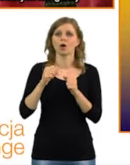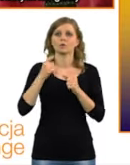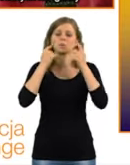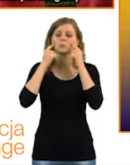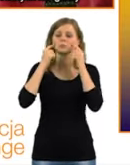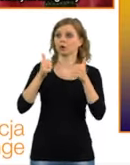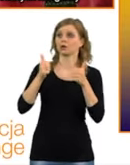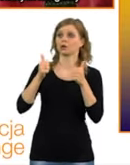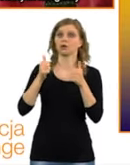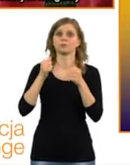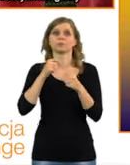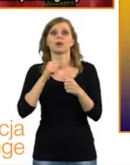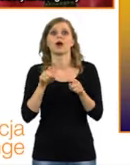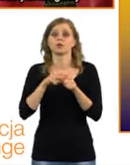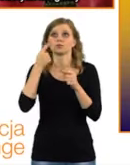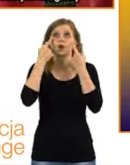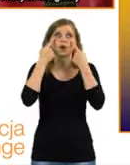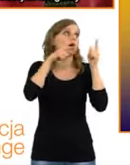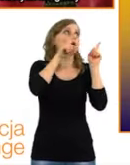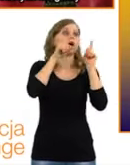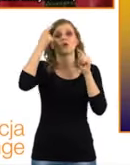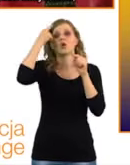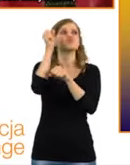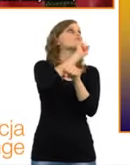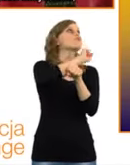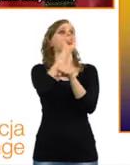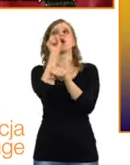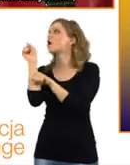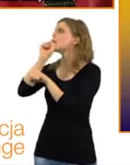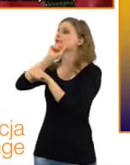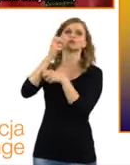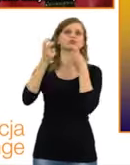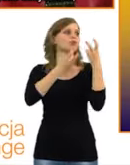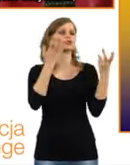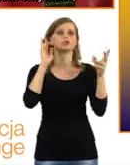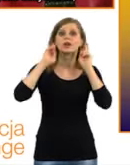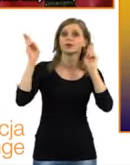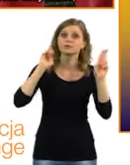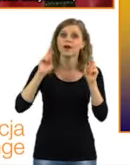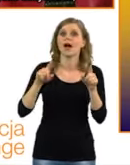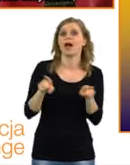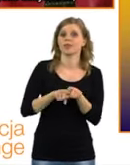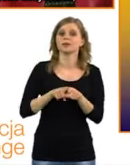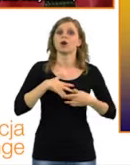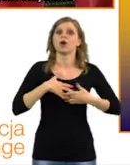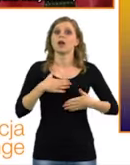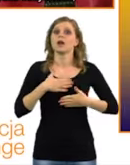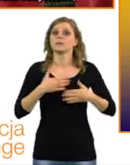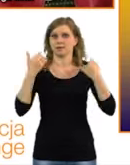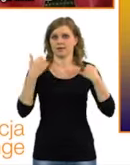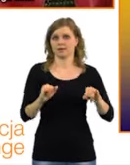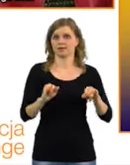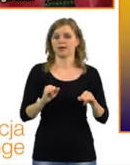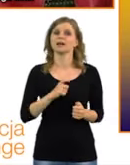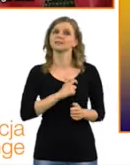i ssania, odwracanie gałek ocznych i głowy w kierunku źródła dźwięku, a także zmiana rytmu